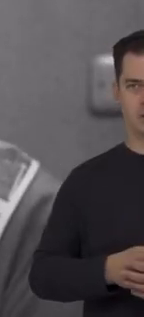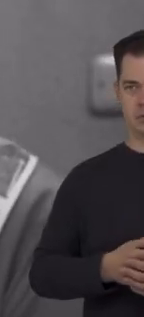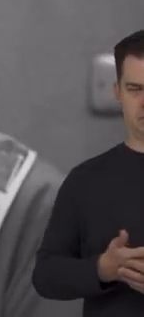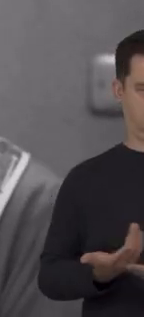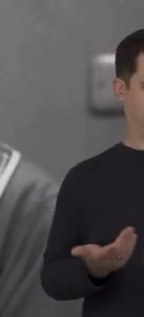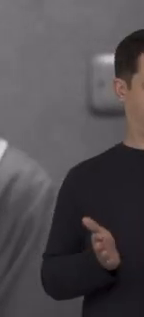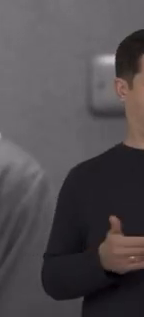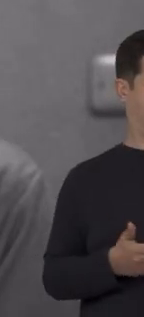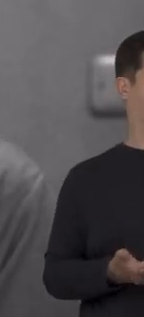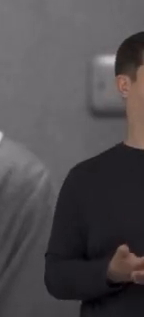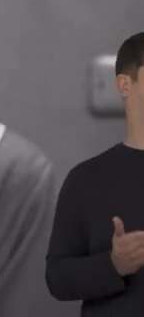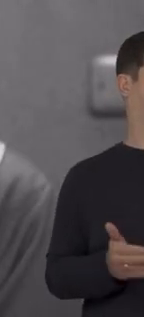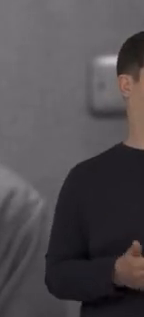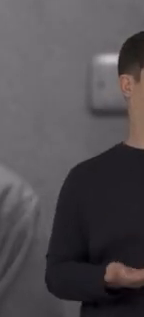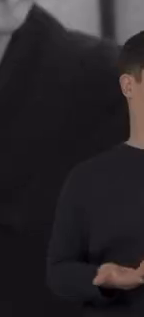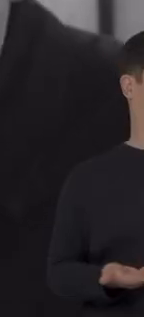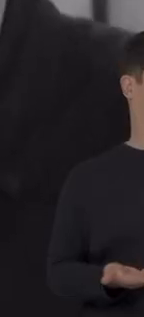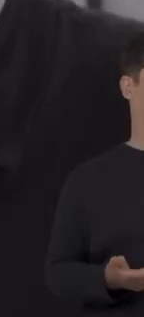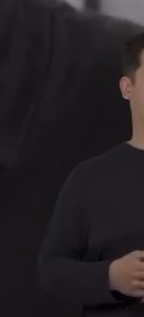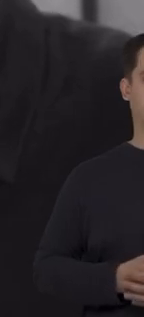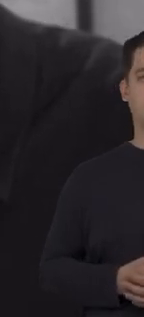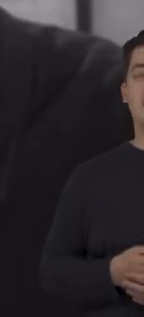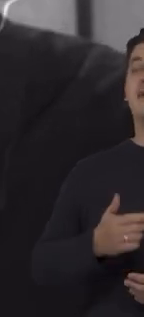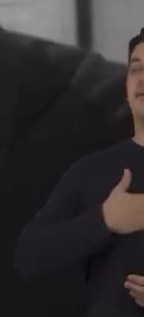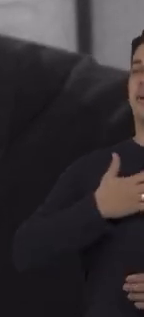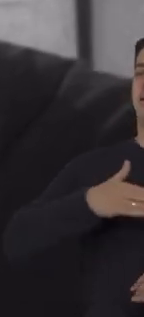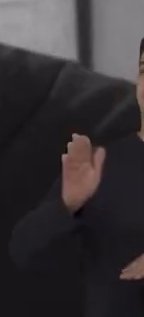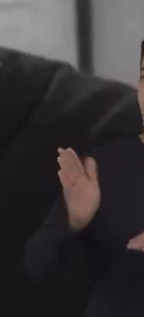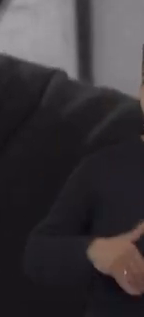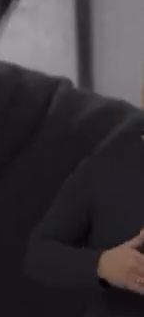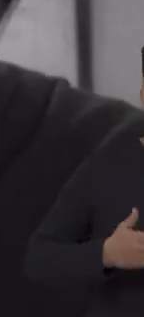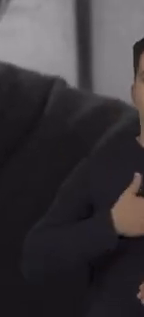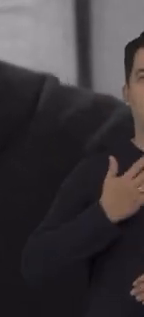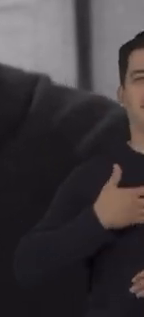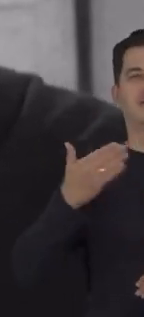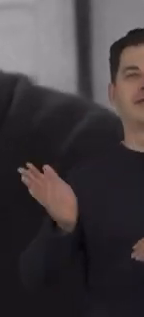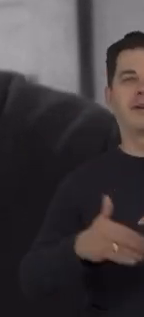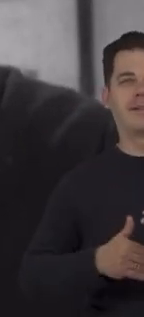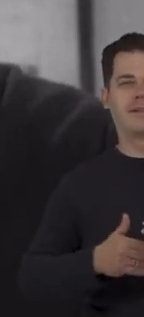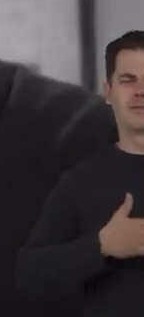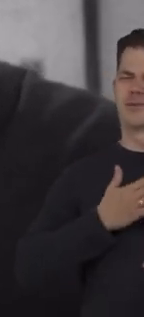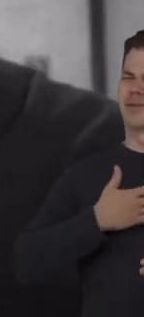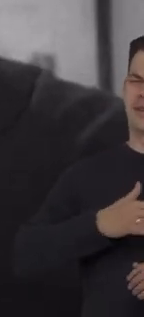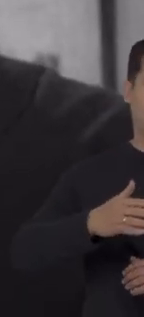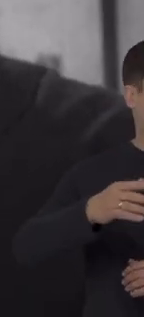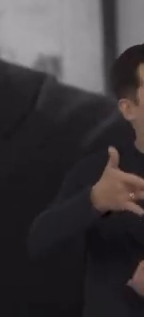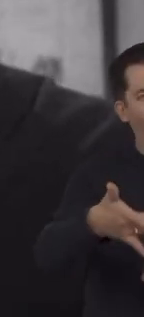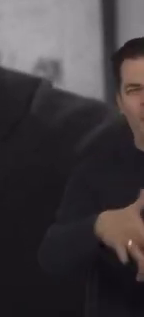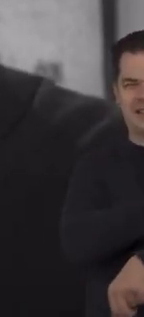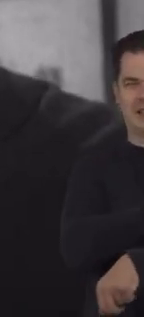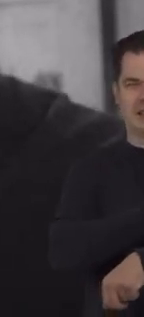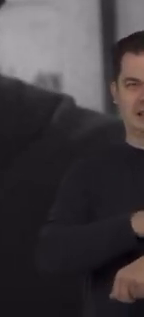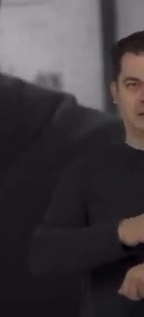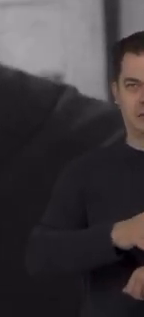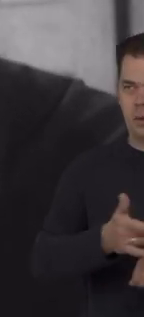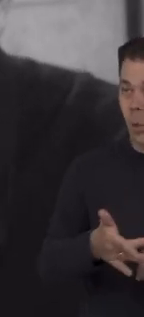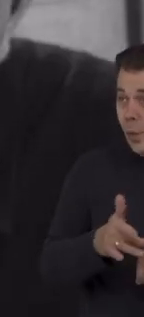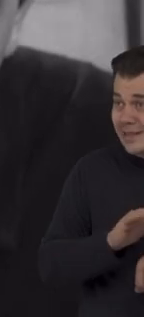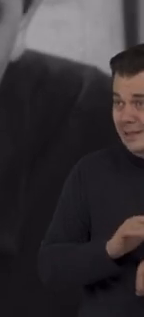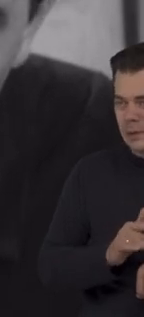źle znowu? Śpiewam raz. Tak mi źle, tak mi źle, tak mi łyso. Ja?